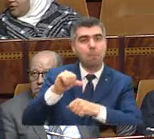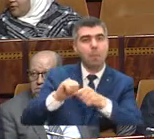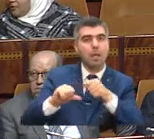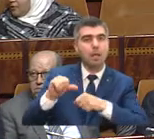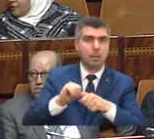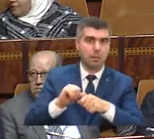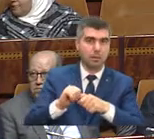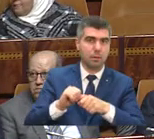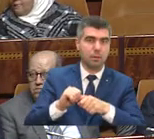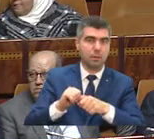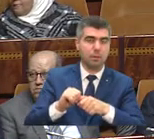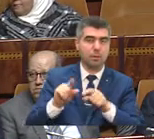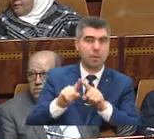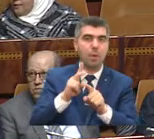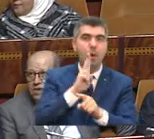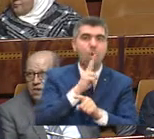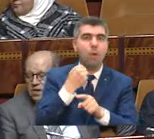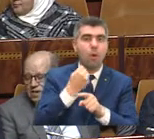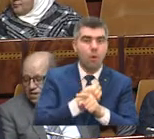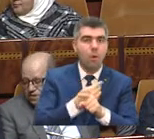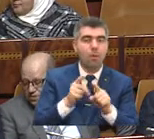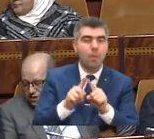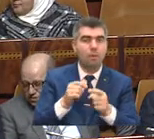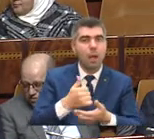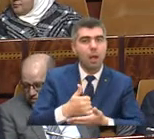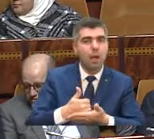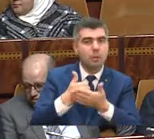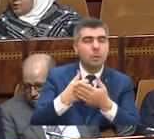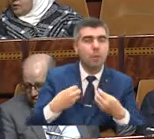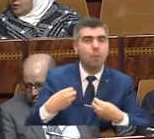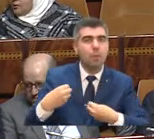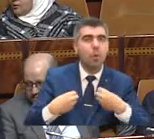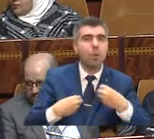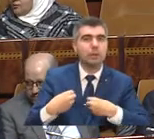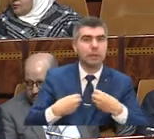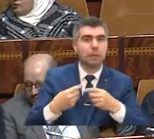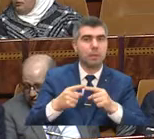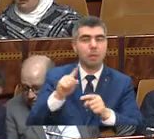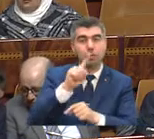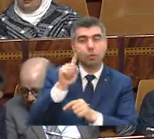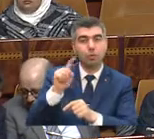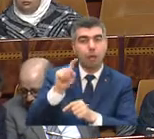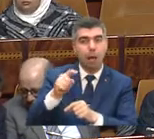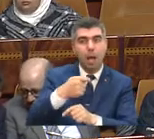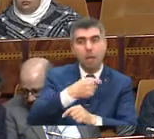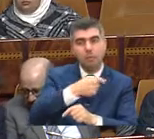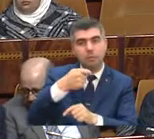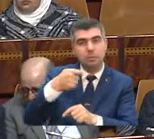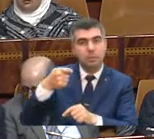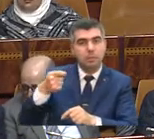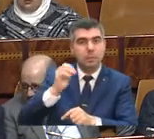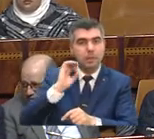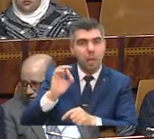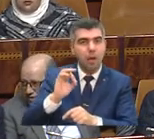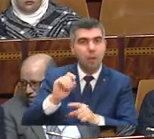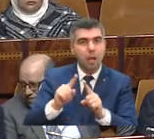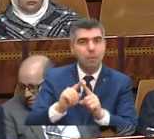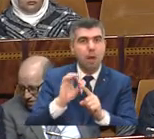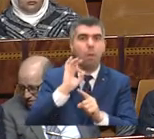بدات، والحصة اللي معطيها لمديرية الجماعات المحلية تفرق على الجماعات وهي مازالت في حجمها، خاصة ترتفع